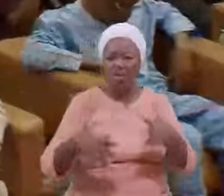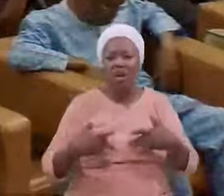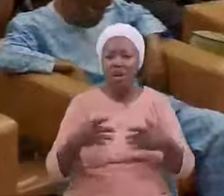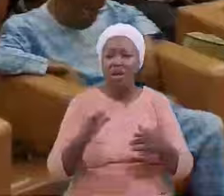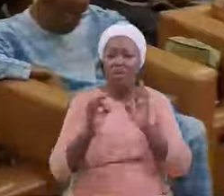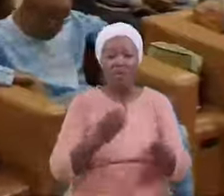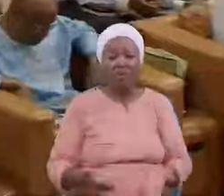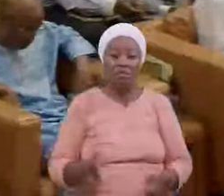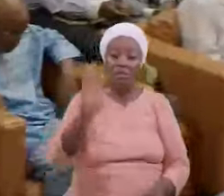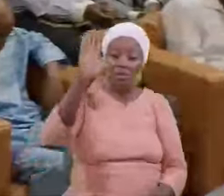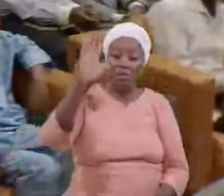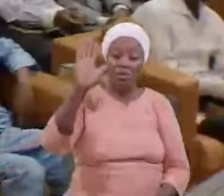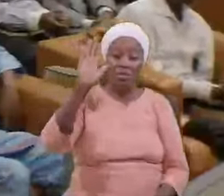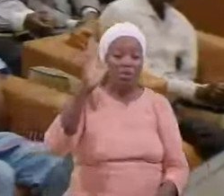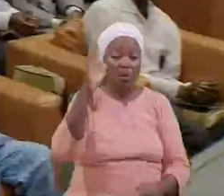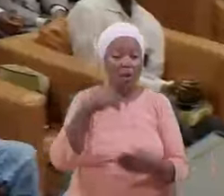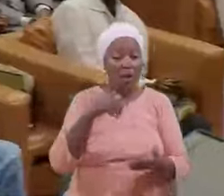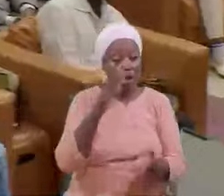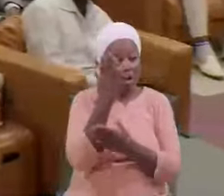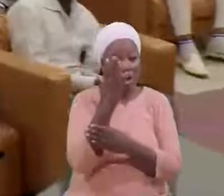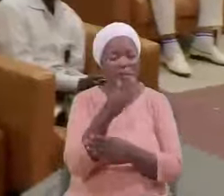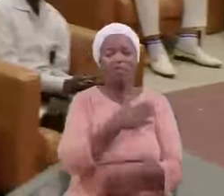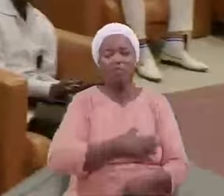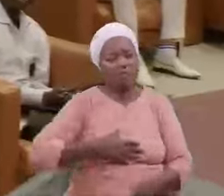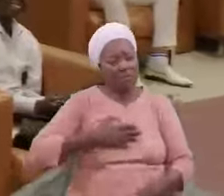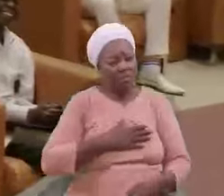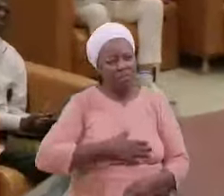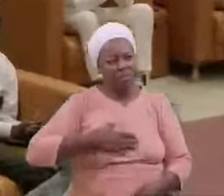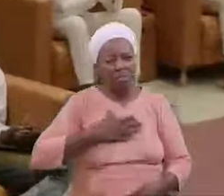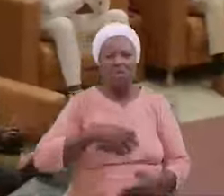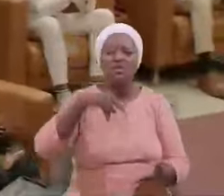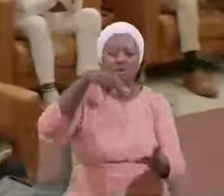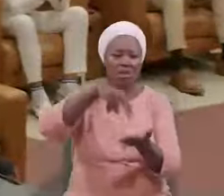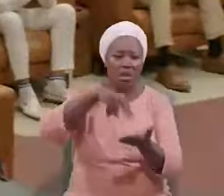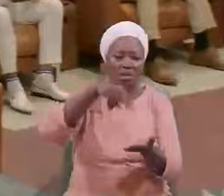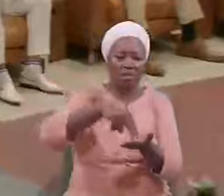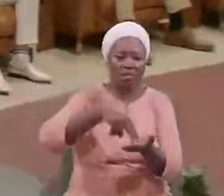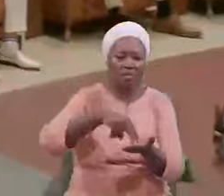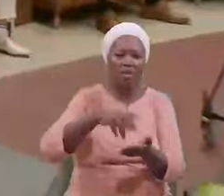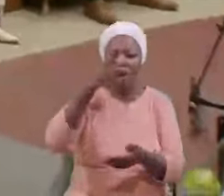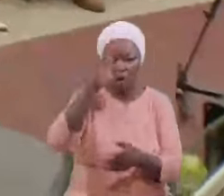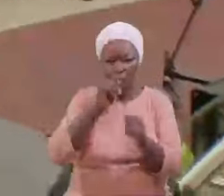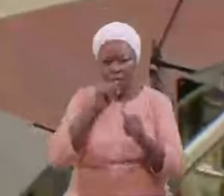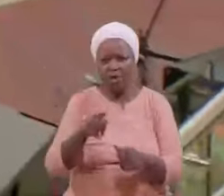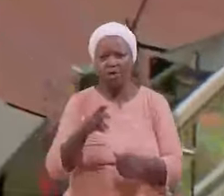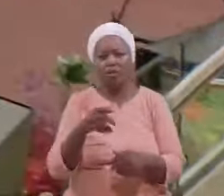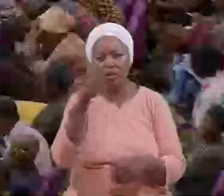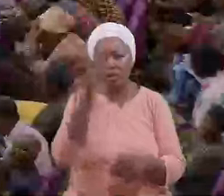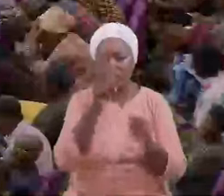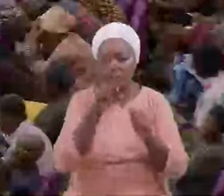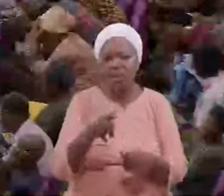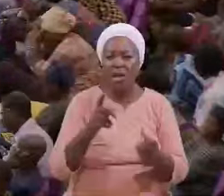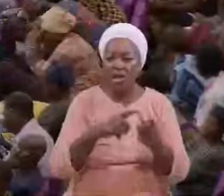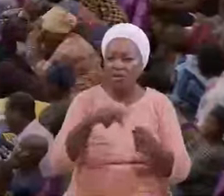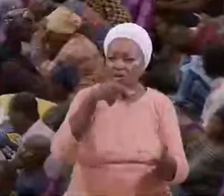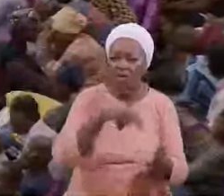main, s'il vous plaît, tenez-vous debout. Dieu vous bénisse. Vous tenez debout pour dire, oui, je veux